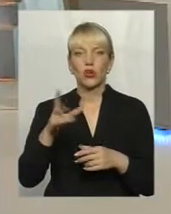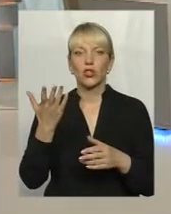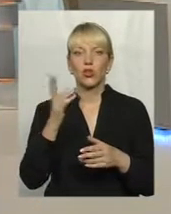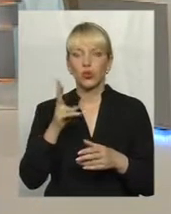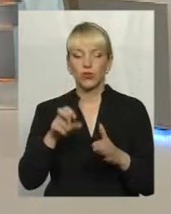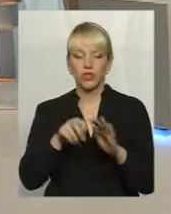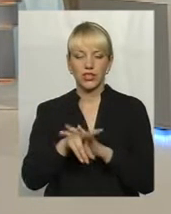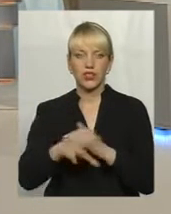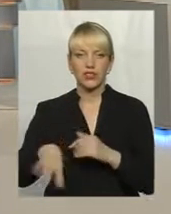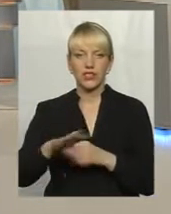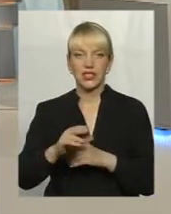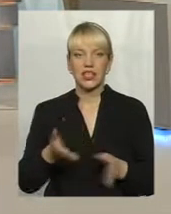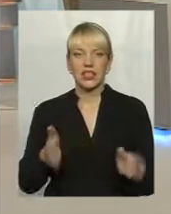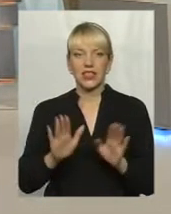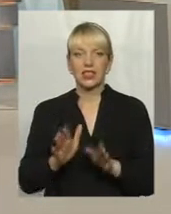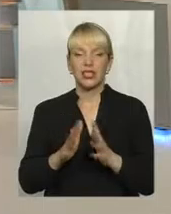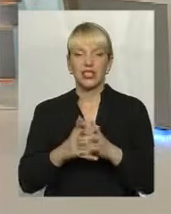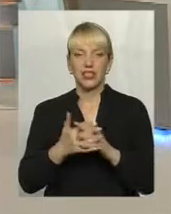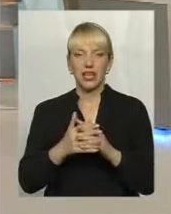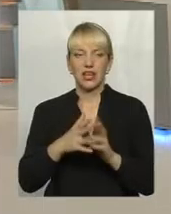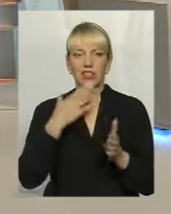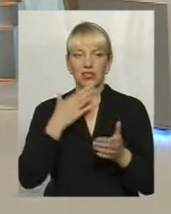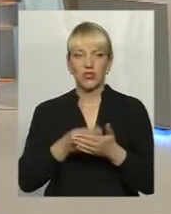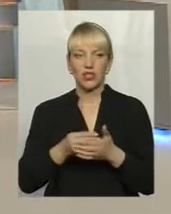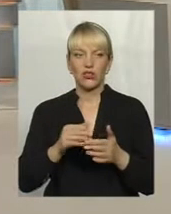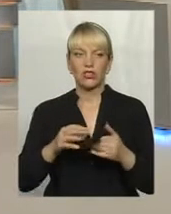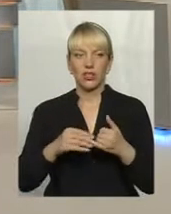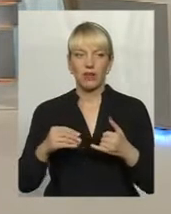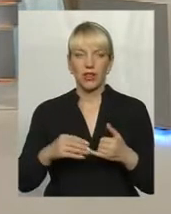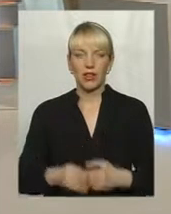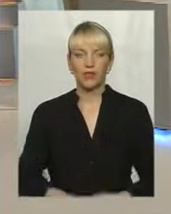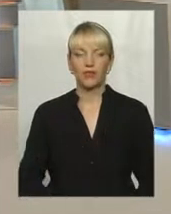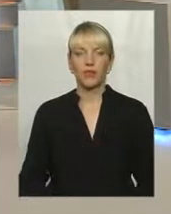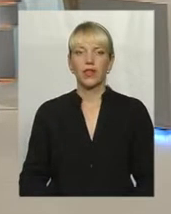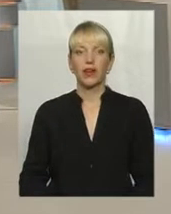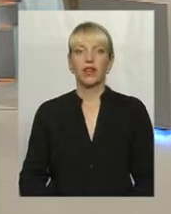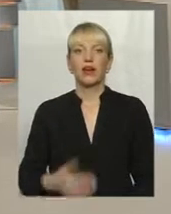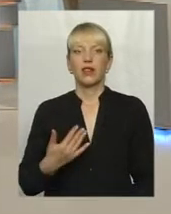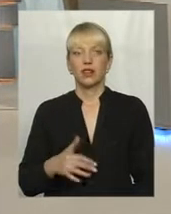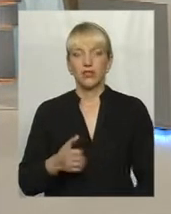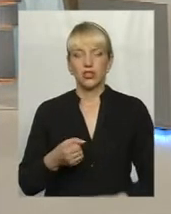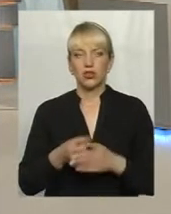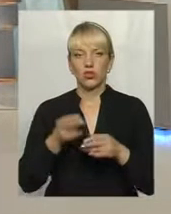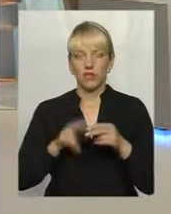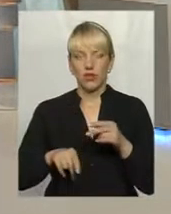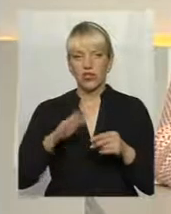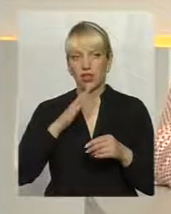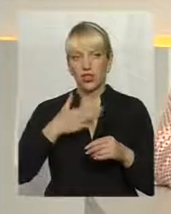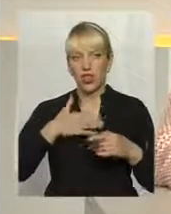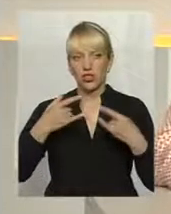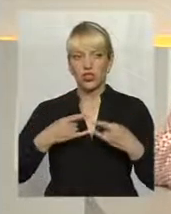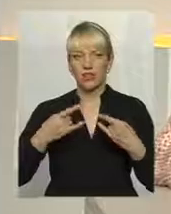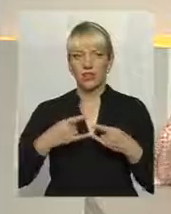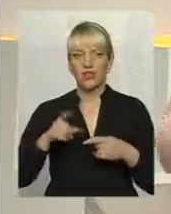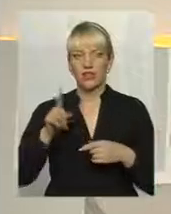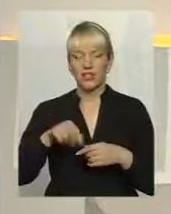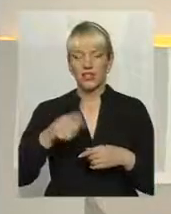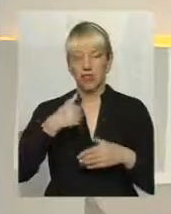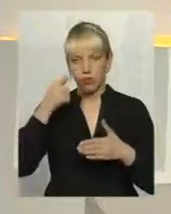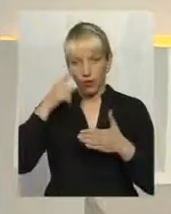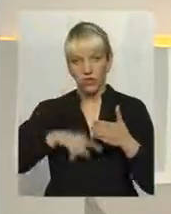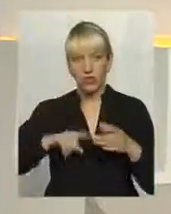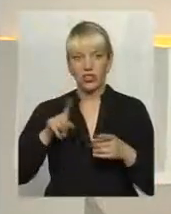всі, залишилися тільки селяни разом зі своєю землею. Пане Віталію, уже добігає практично до завершення наш ефір, і все ж таки впевнена,